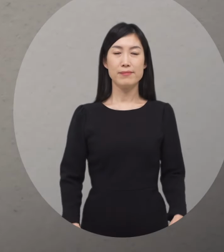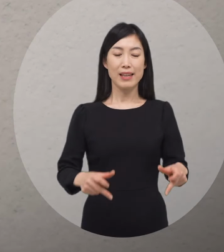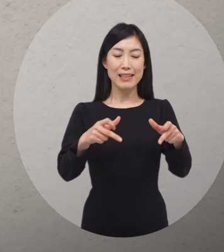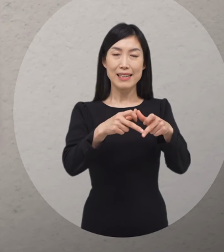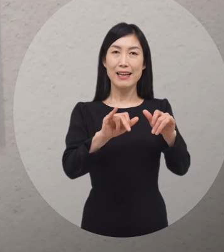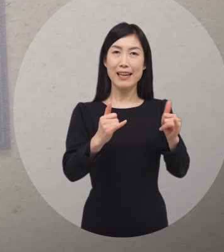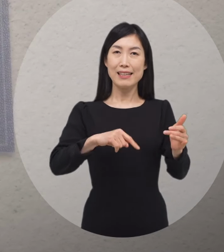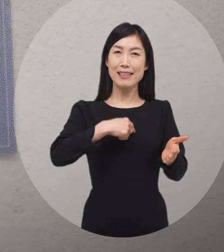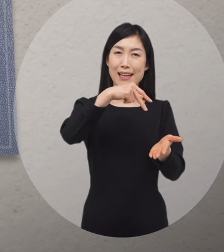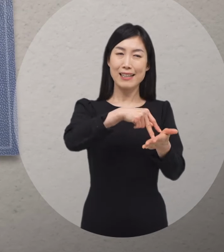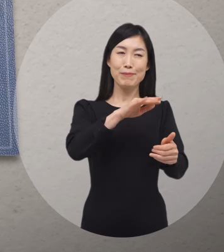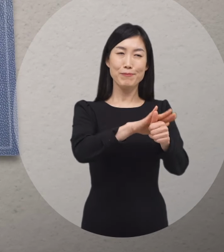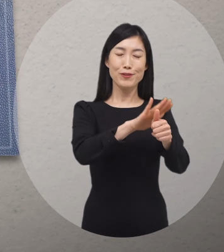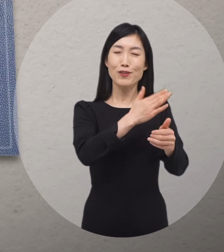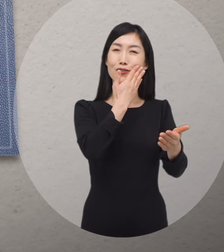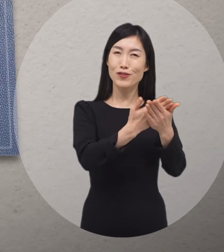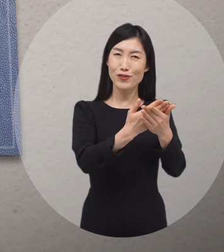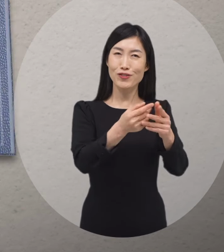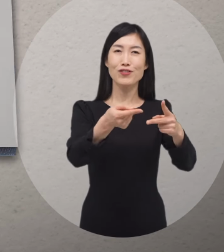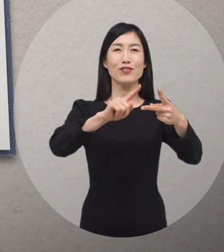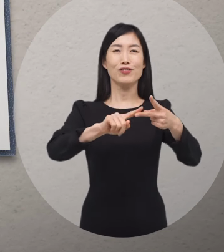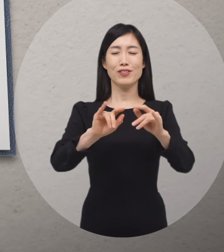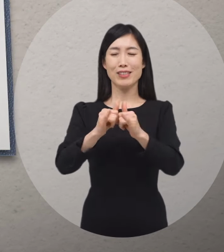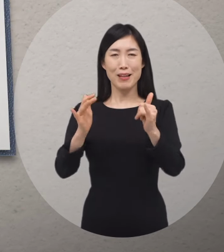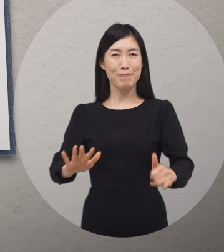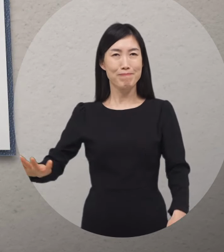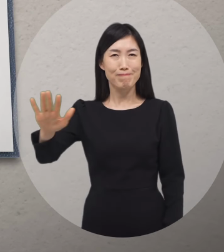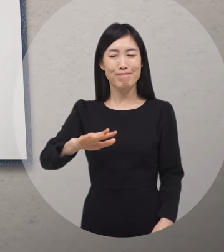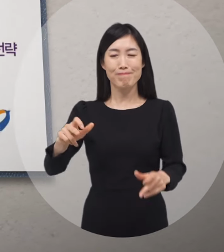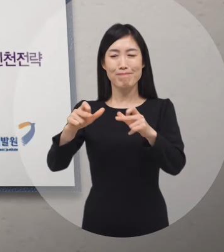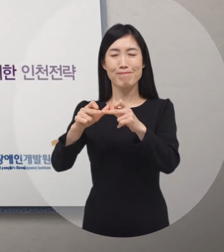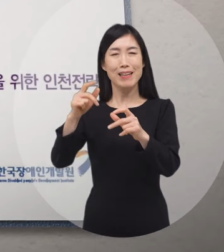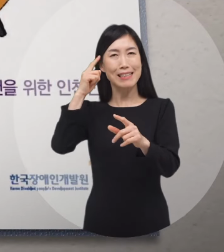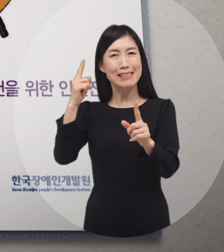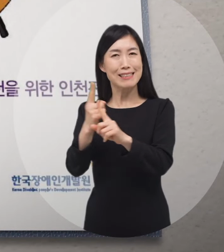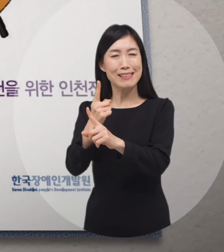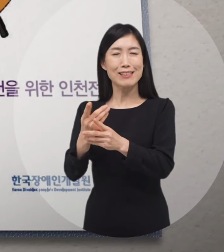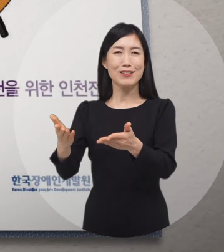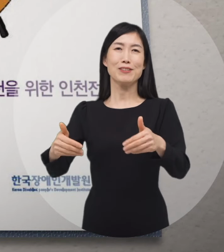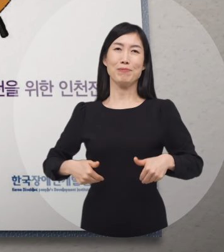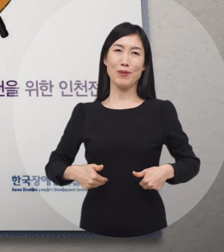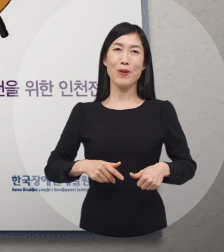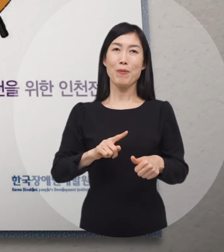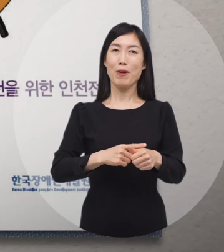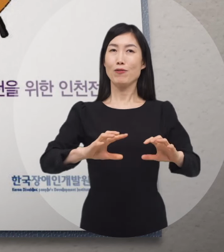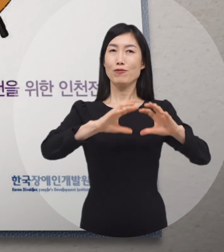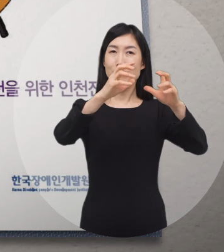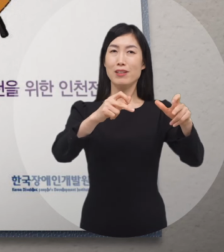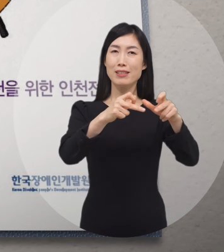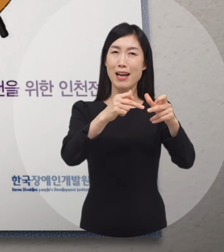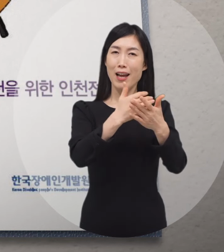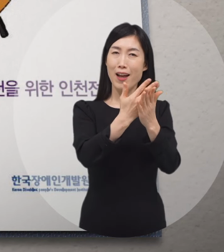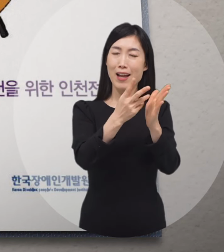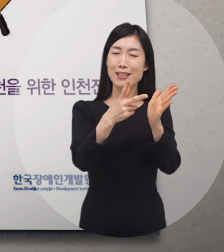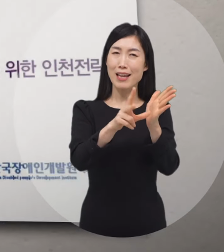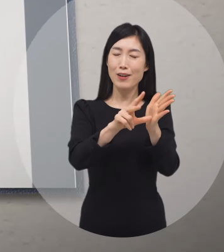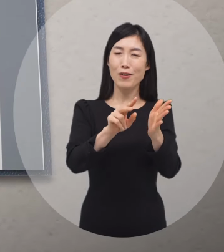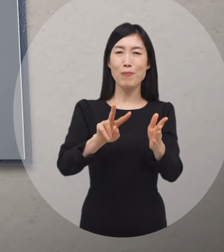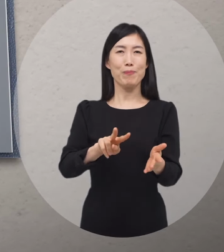장애인의 자립 지원만큼이나 대중들의 장애 인식 개선에도 힘썼는데요. 국제 장애 분야 자료를 번역,